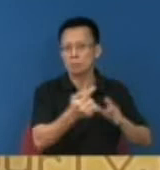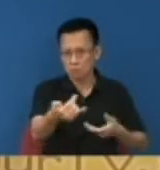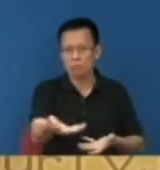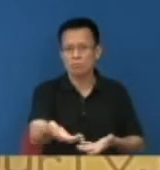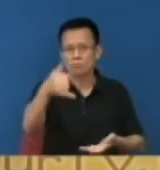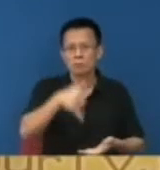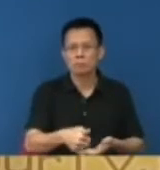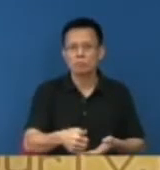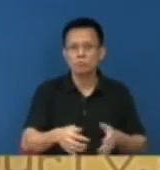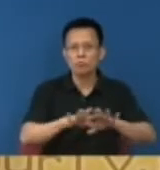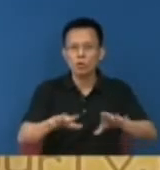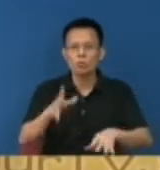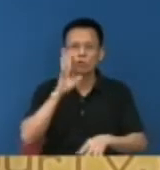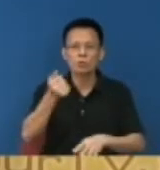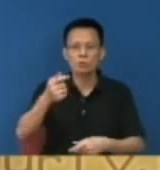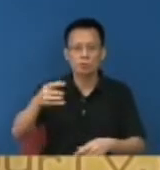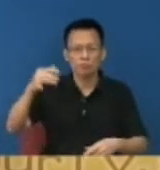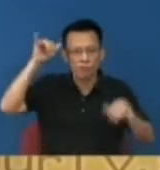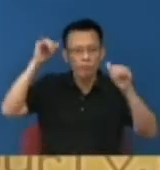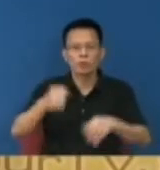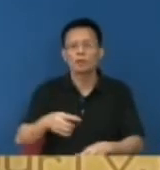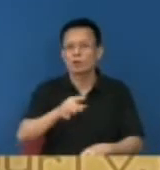和平、理性、非暴力唔係等於唔犯法。